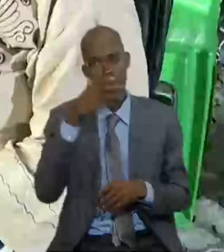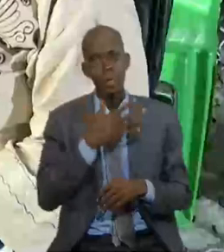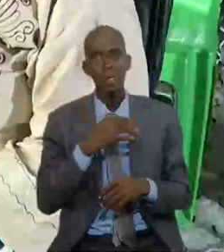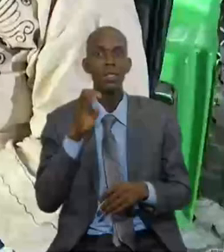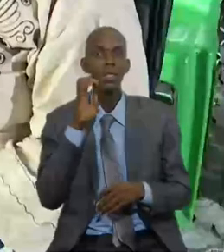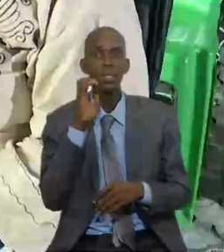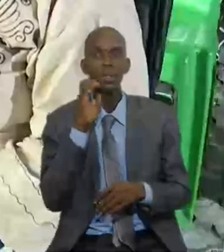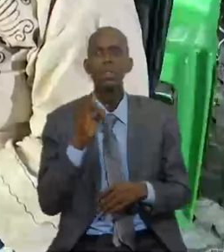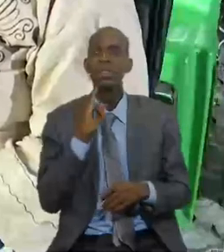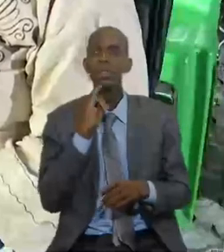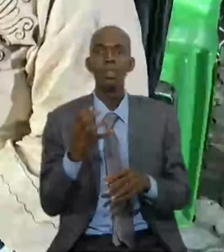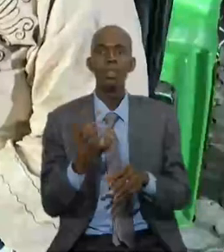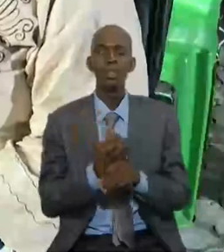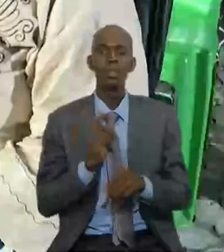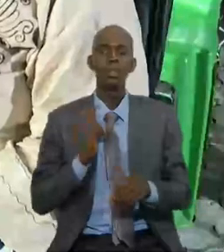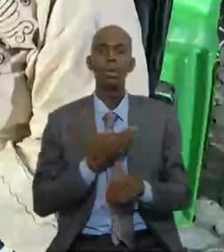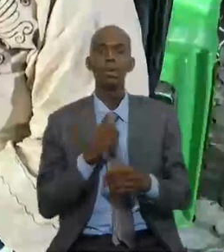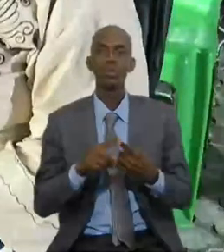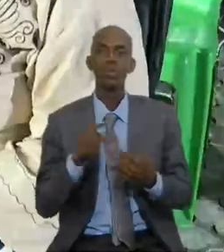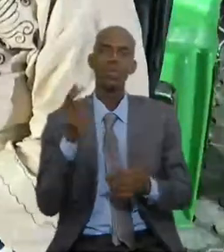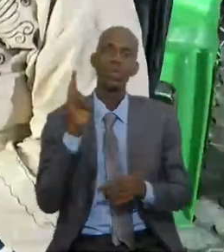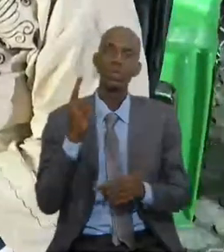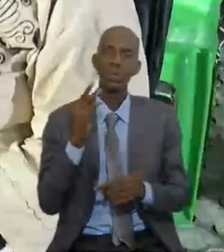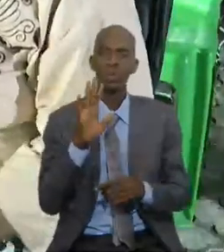quand tu es sorti